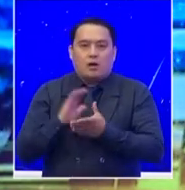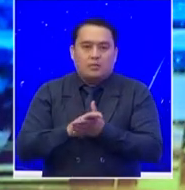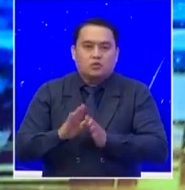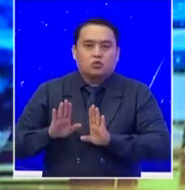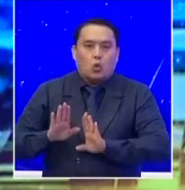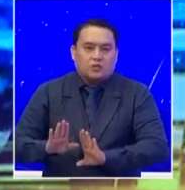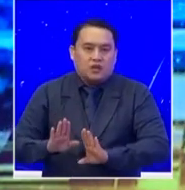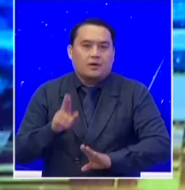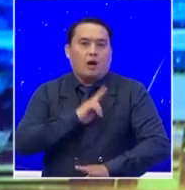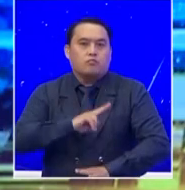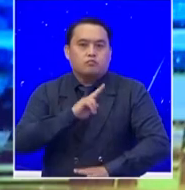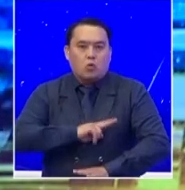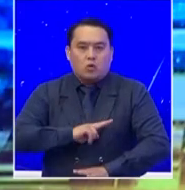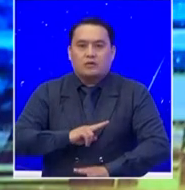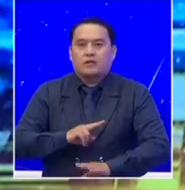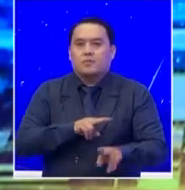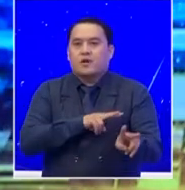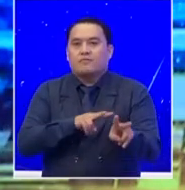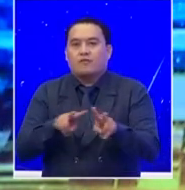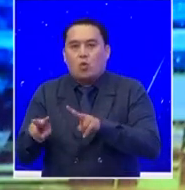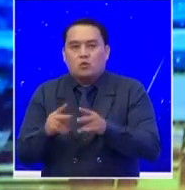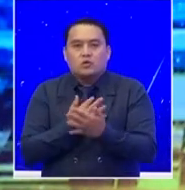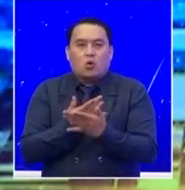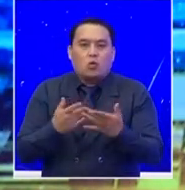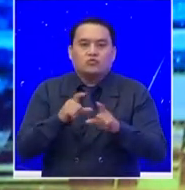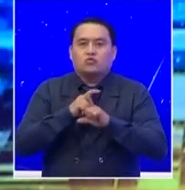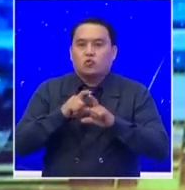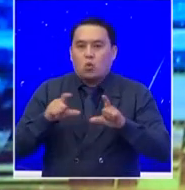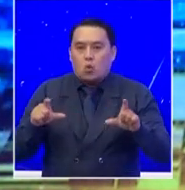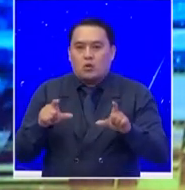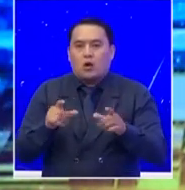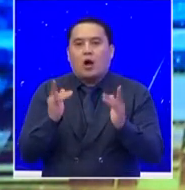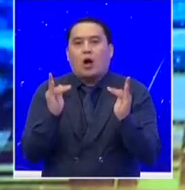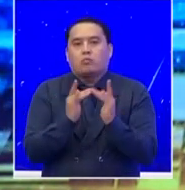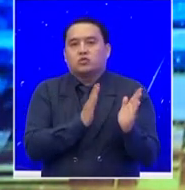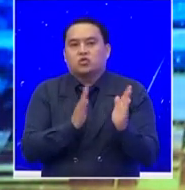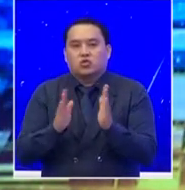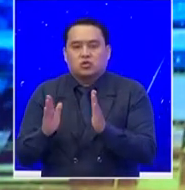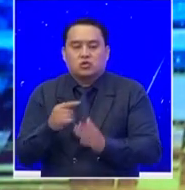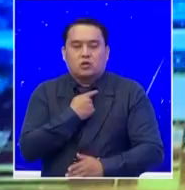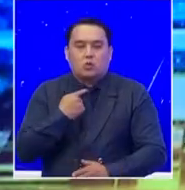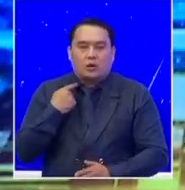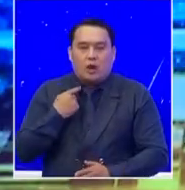Алматинской области. Батыржан Байжуманов проинспектировал ряд учебных заведений и общежитий областного центра.